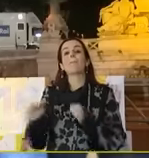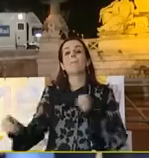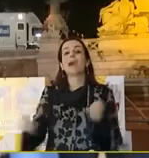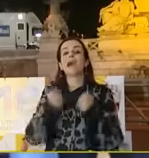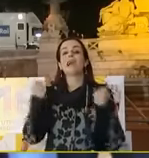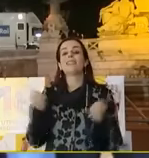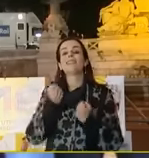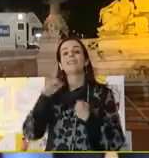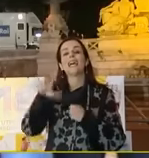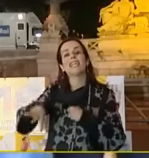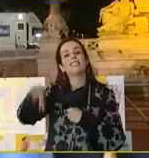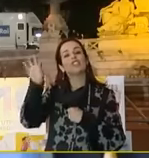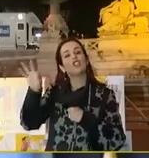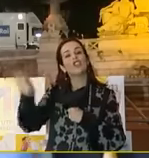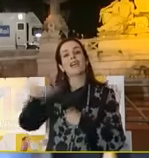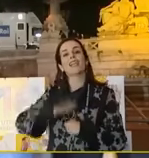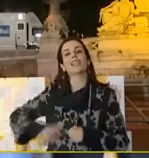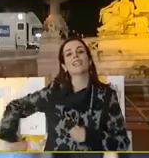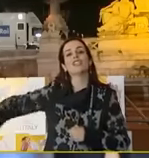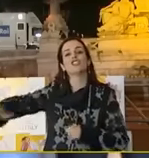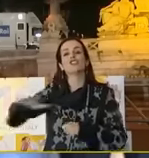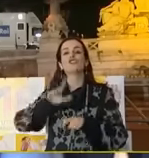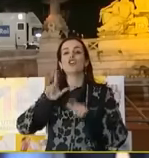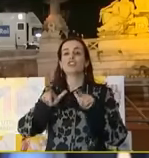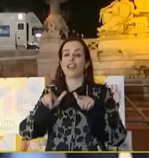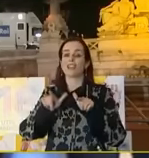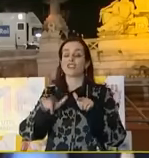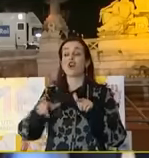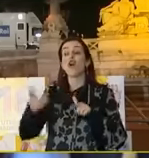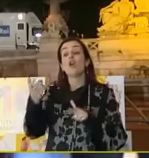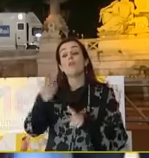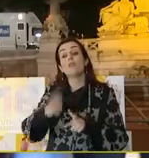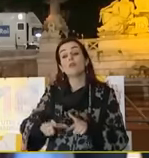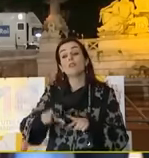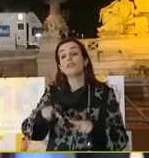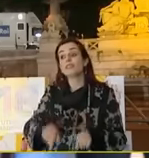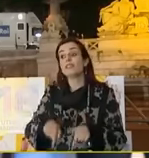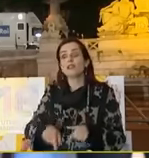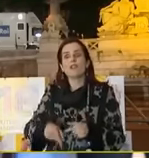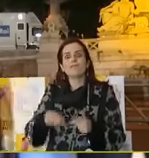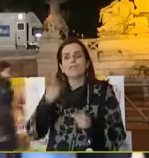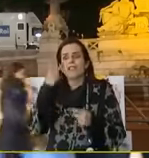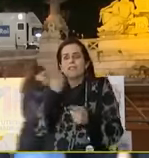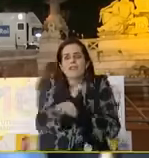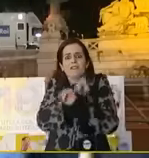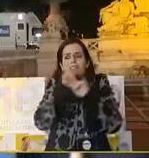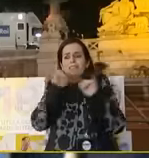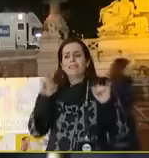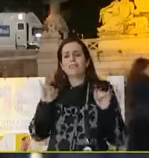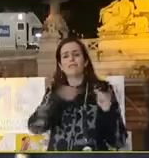invisibile, perché invisibile è stato questo presidente uscente del PD e invisibile voleva